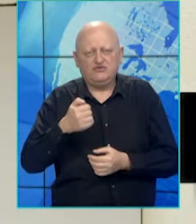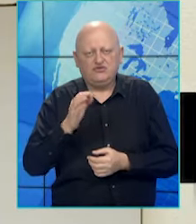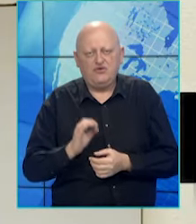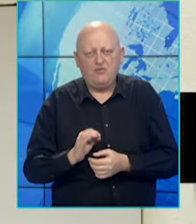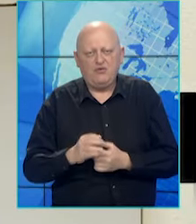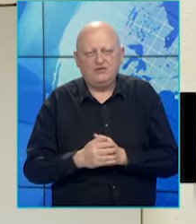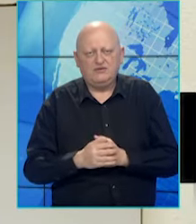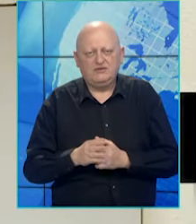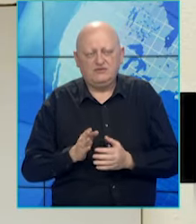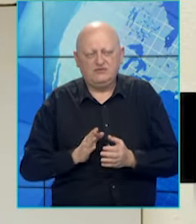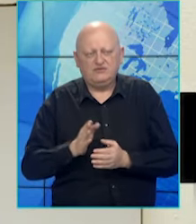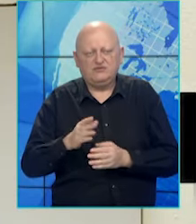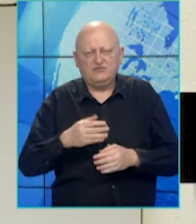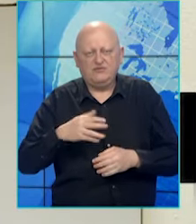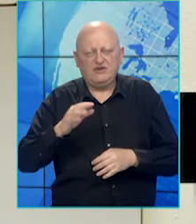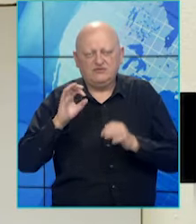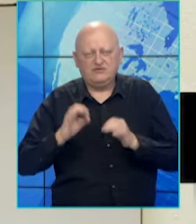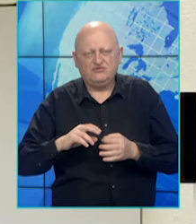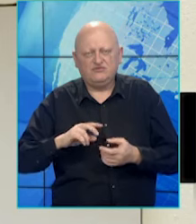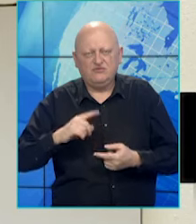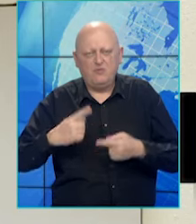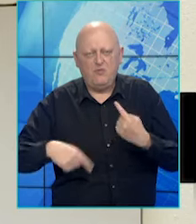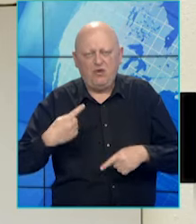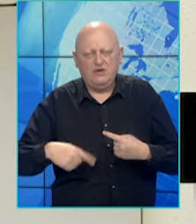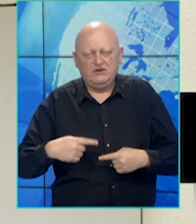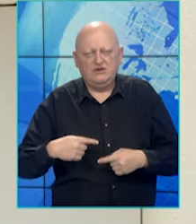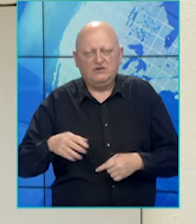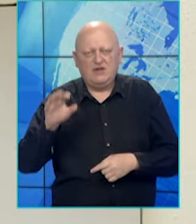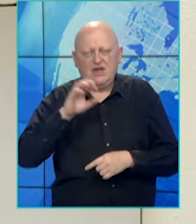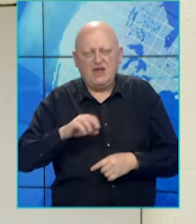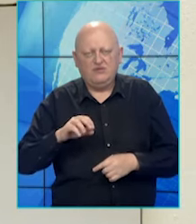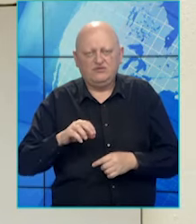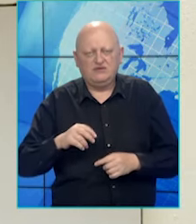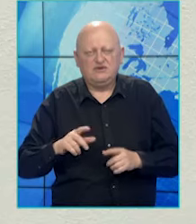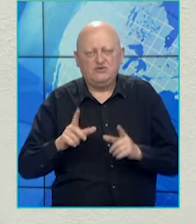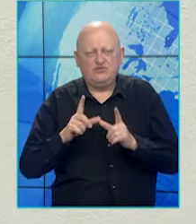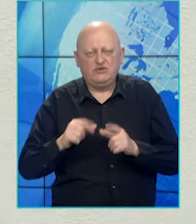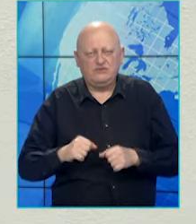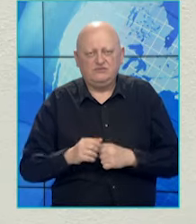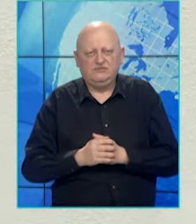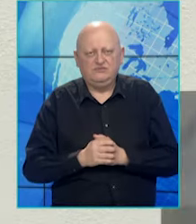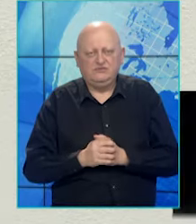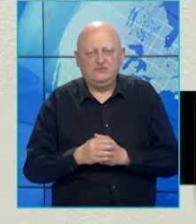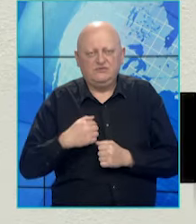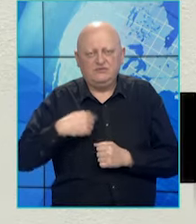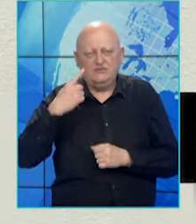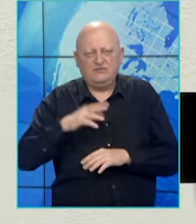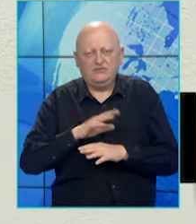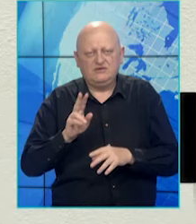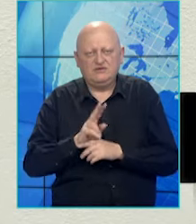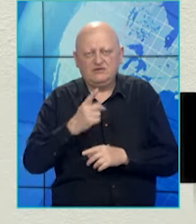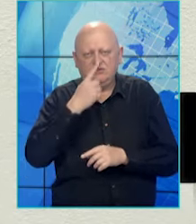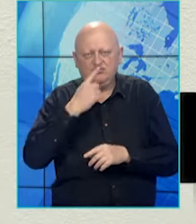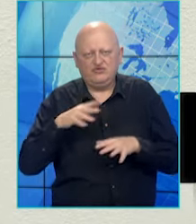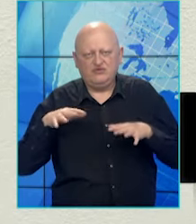100% svrstavanje uz vanjsku i sigurnosnu politiku Europske unije. Mislim da svi svjedočimo